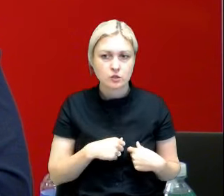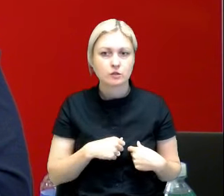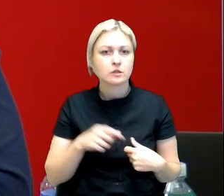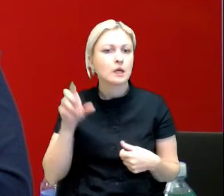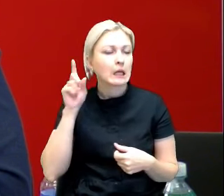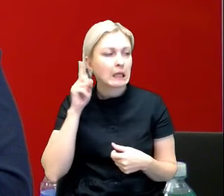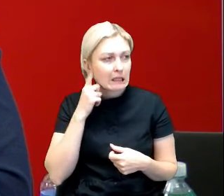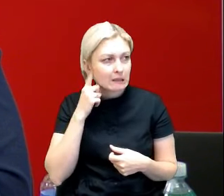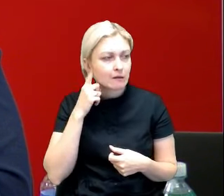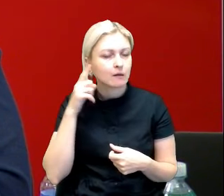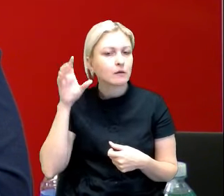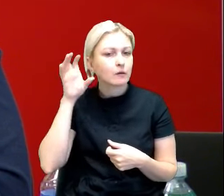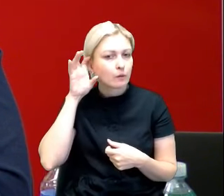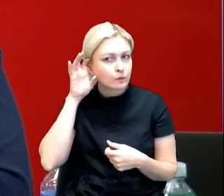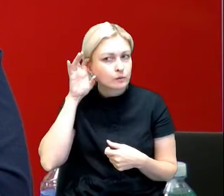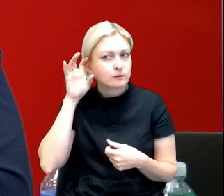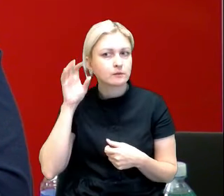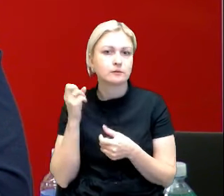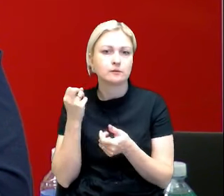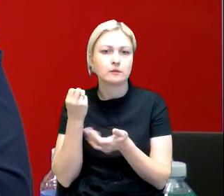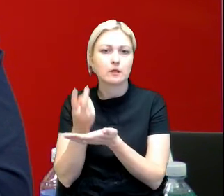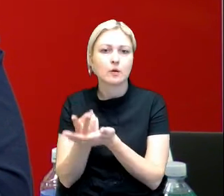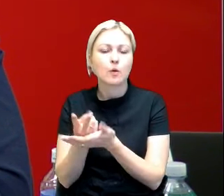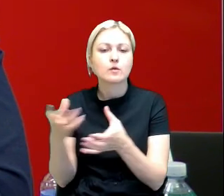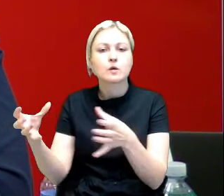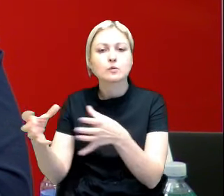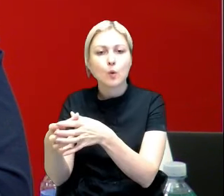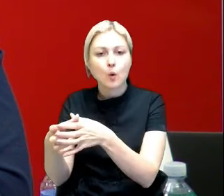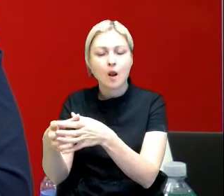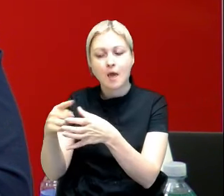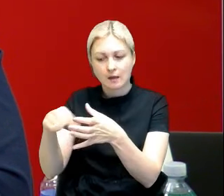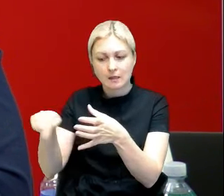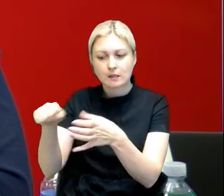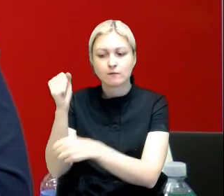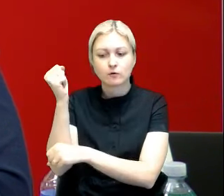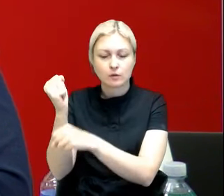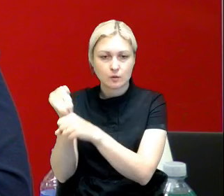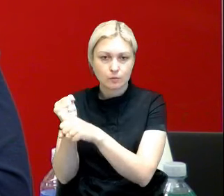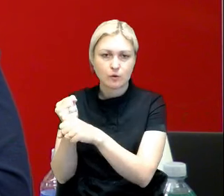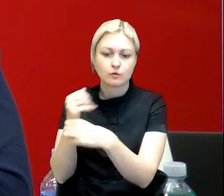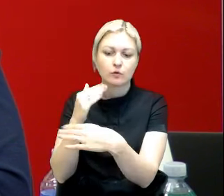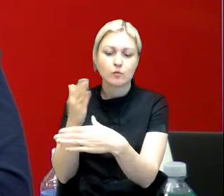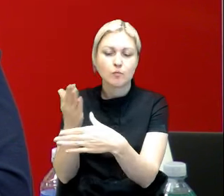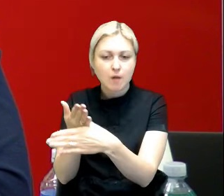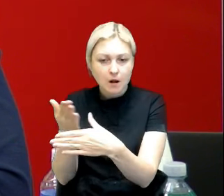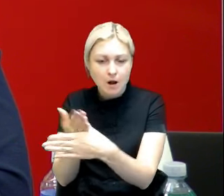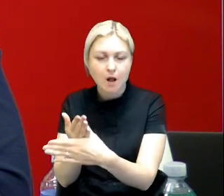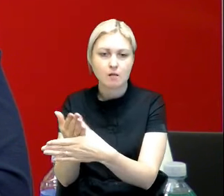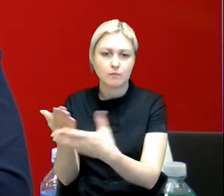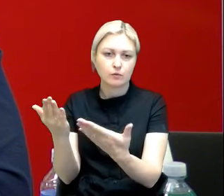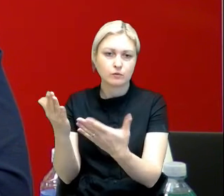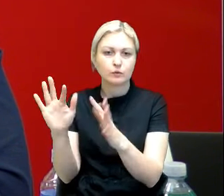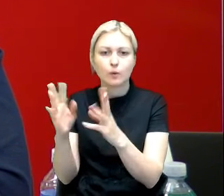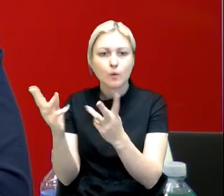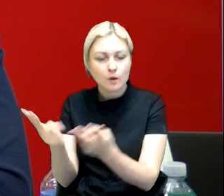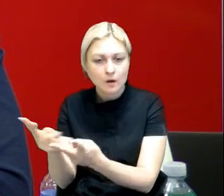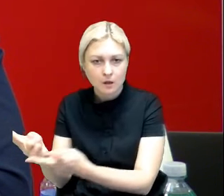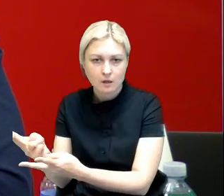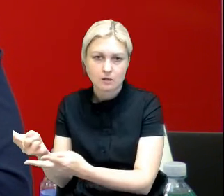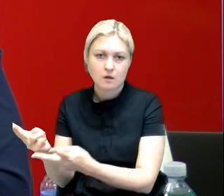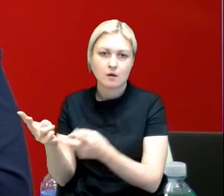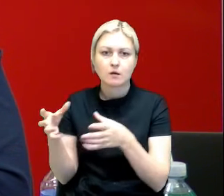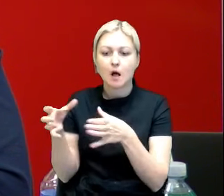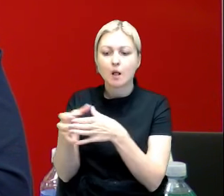įsiklausyti į ligonės kolektyvo kitą kartą ir pagalbos šauksmo galbūt tada neprireiks kolektyvui